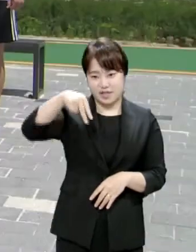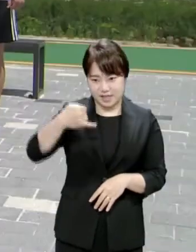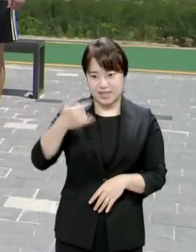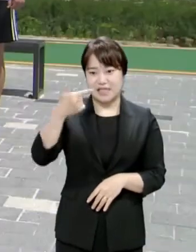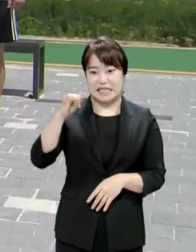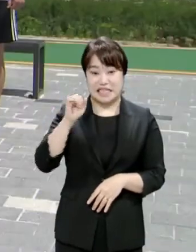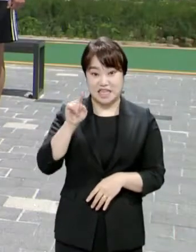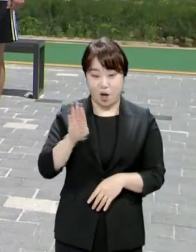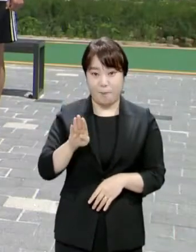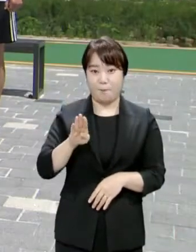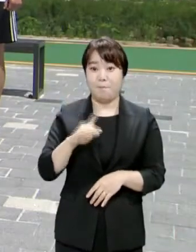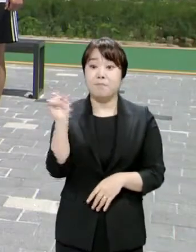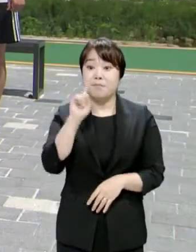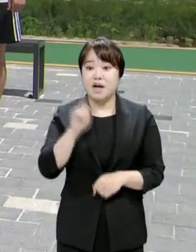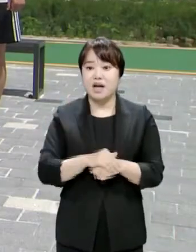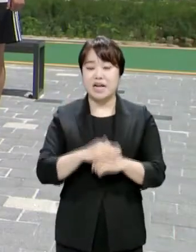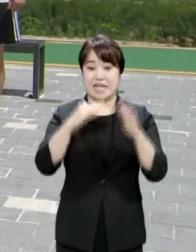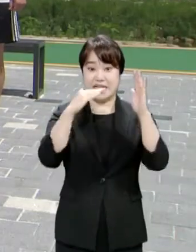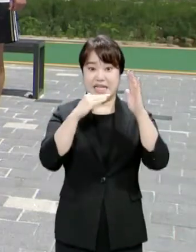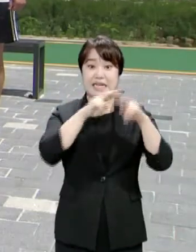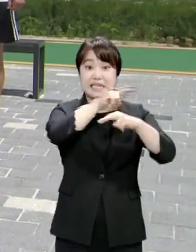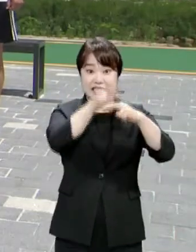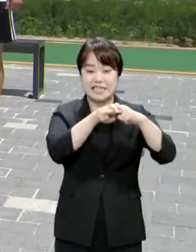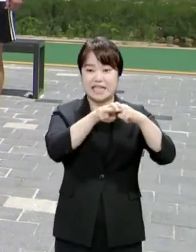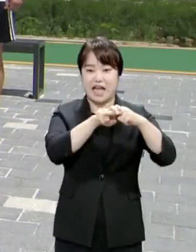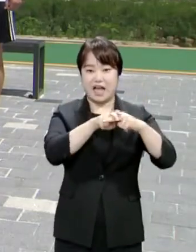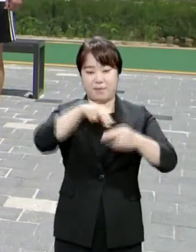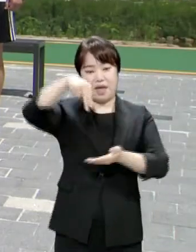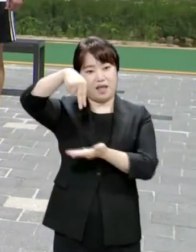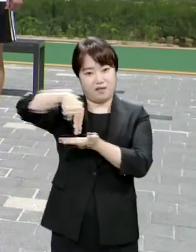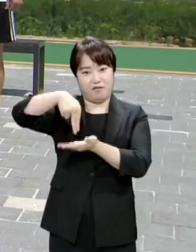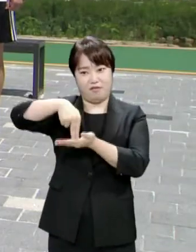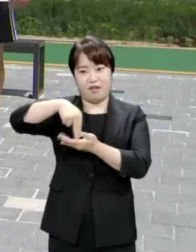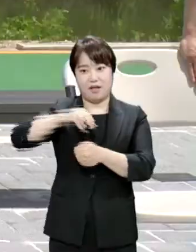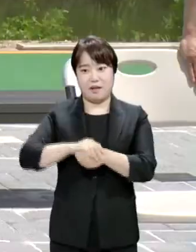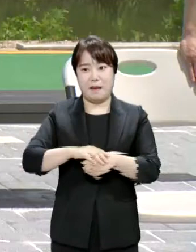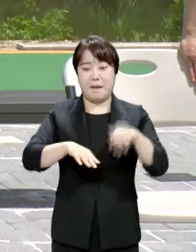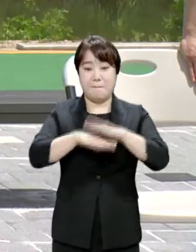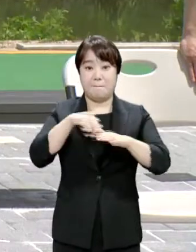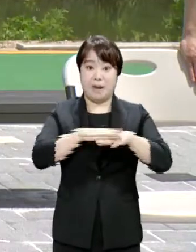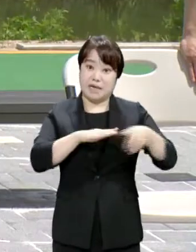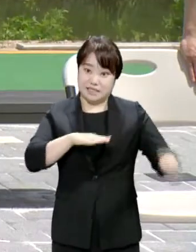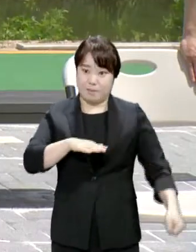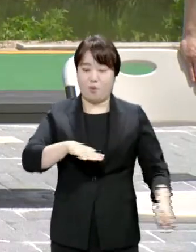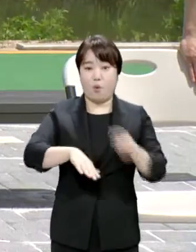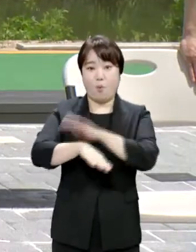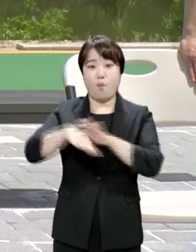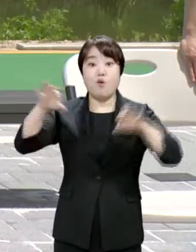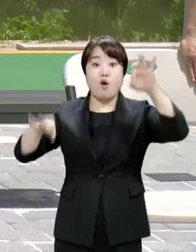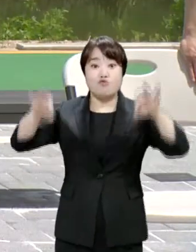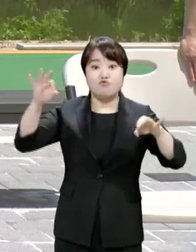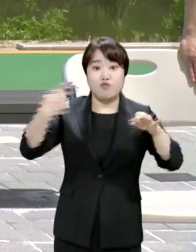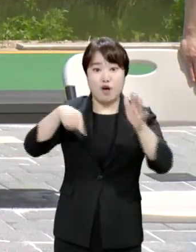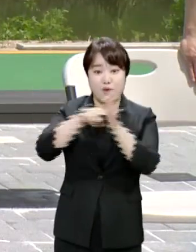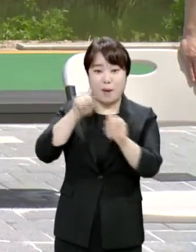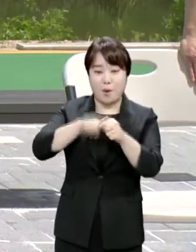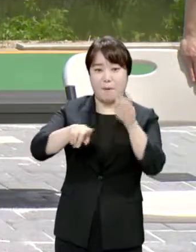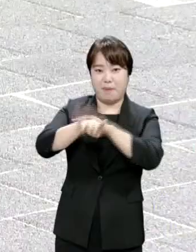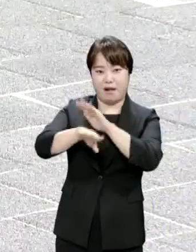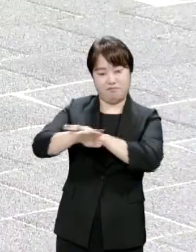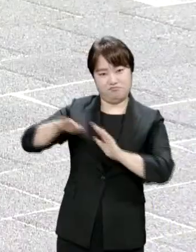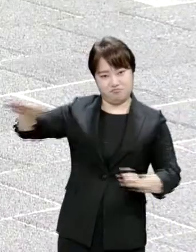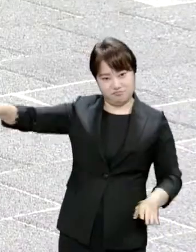이 동작은 의자 옆에 서셔서 의자를 잡아주시고요. 반대팔로는 균형을 잡기 위해서 팔을 쭉